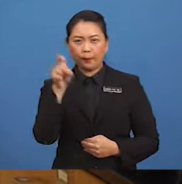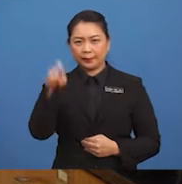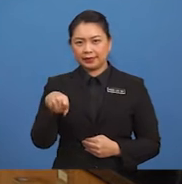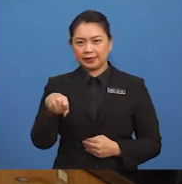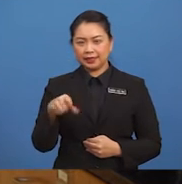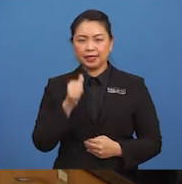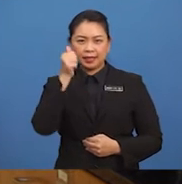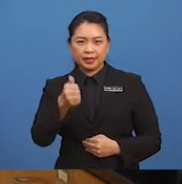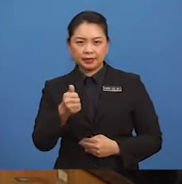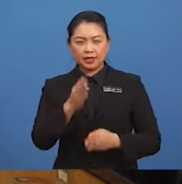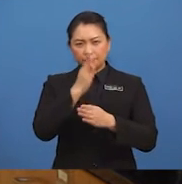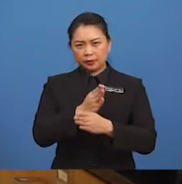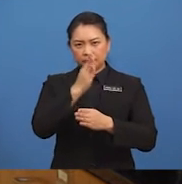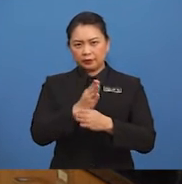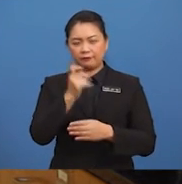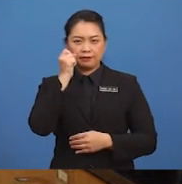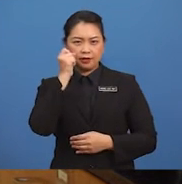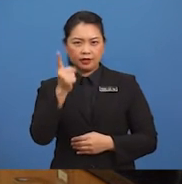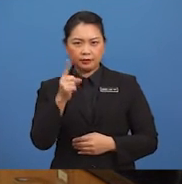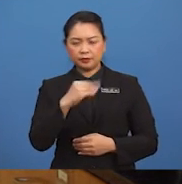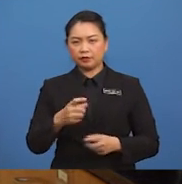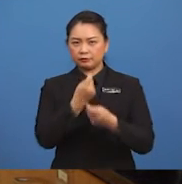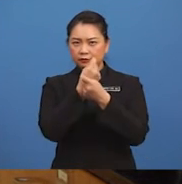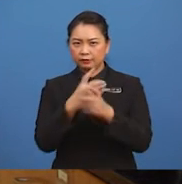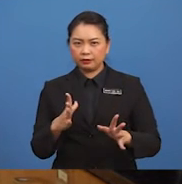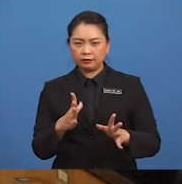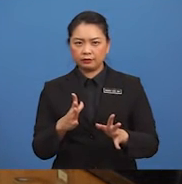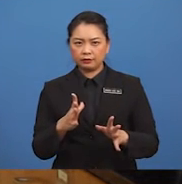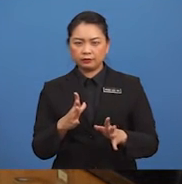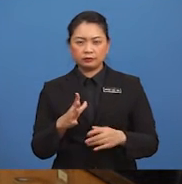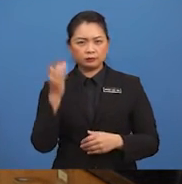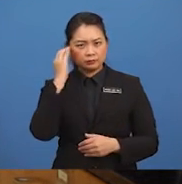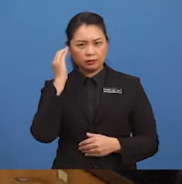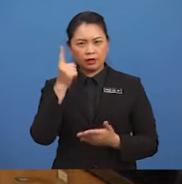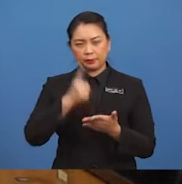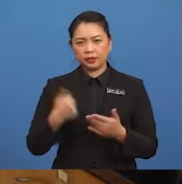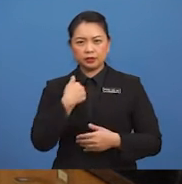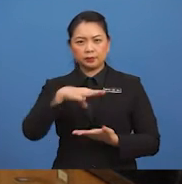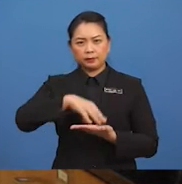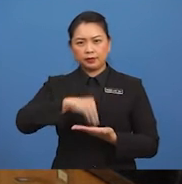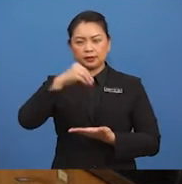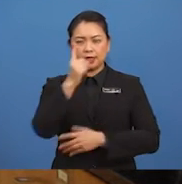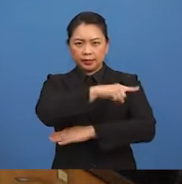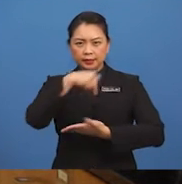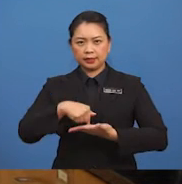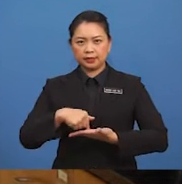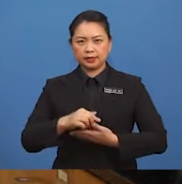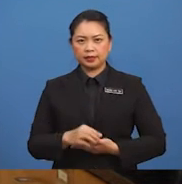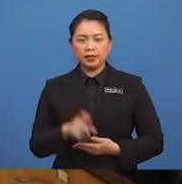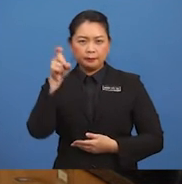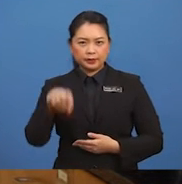Untuk memastikan anda benar-benar faham dan telah mengingati semua yang telah kita pelajari pada hari